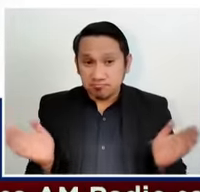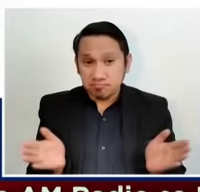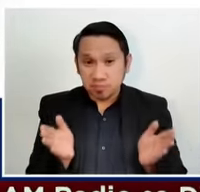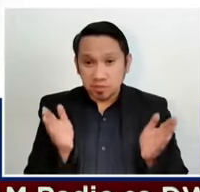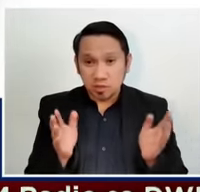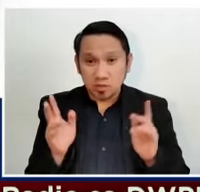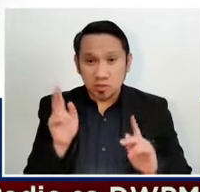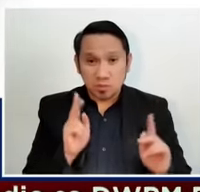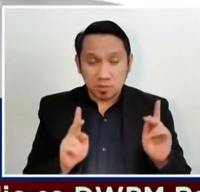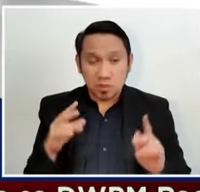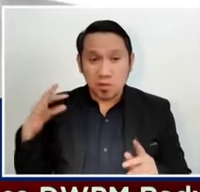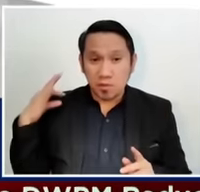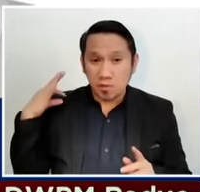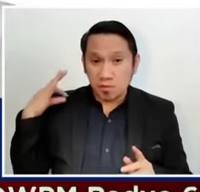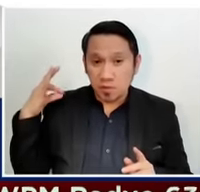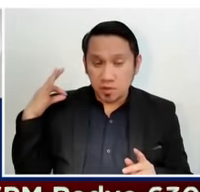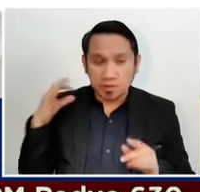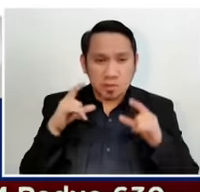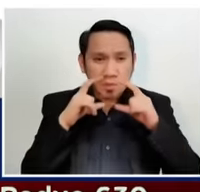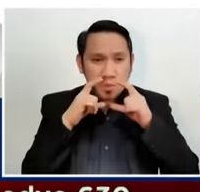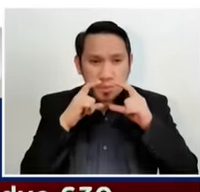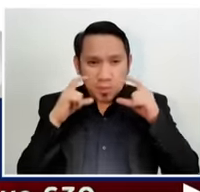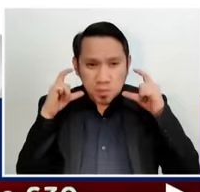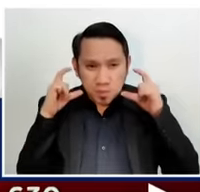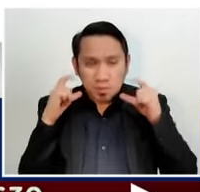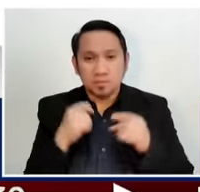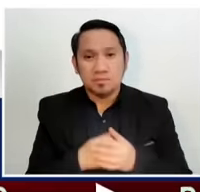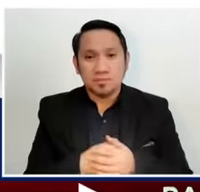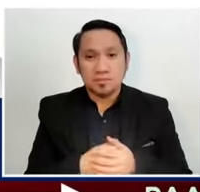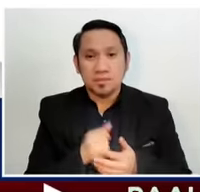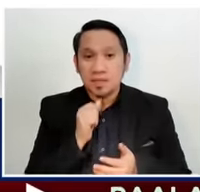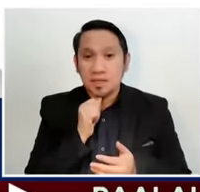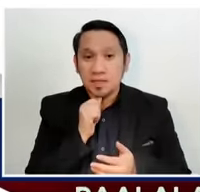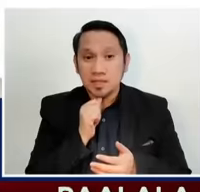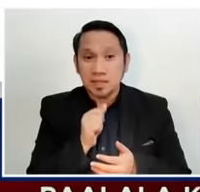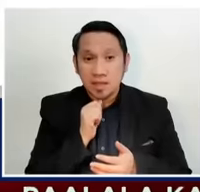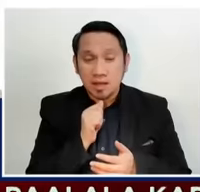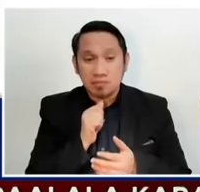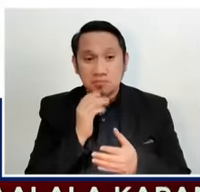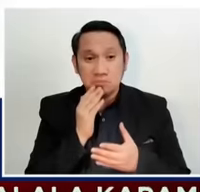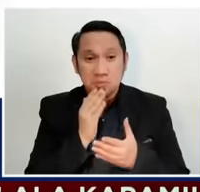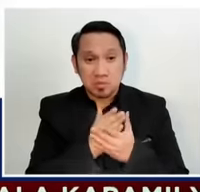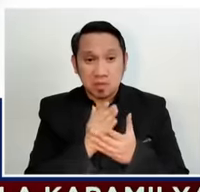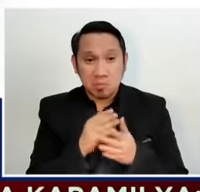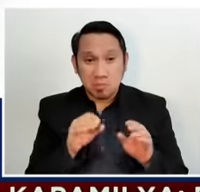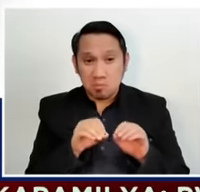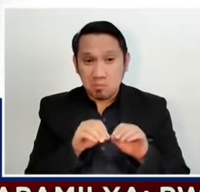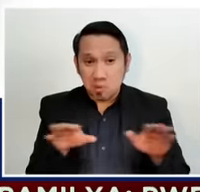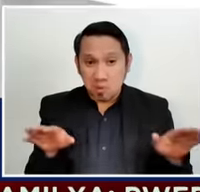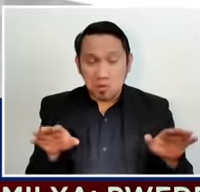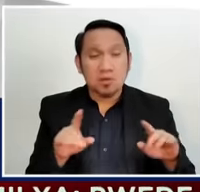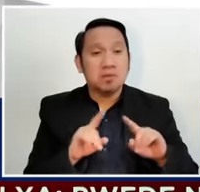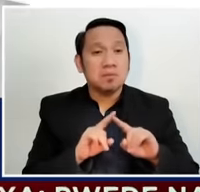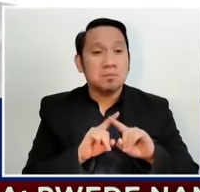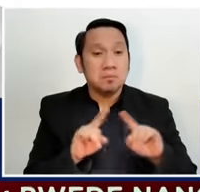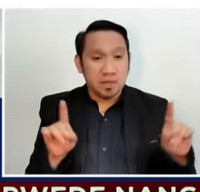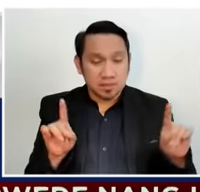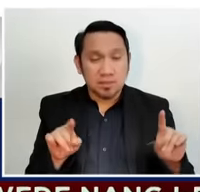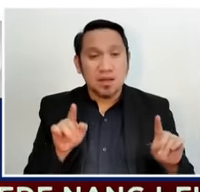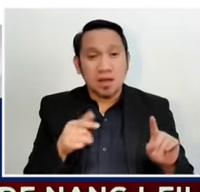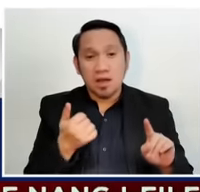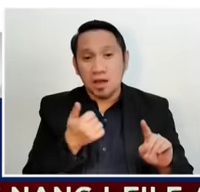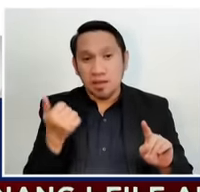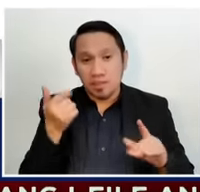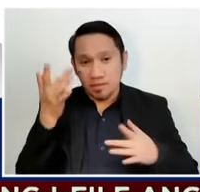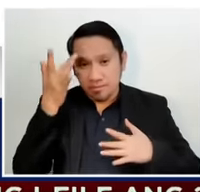ng voluntaryong pagsusuot ng face mask. Hindi lamang umano na pipigilan nito ang pagkalat ng pertussis, kundi maging ang iba pang mga